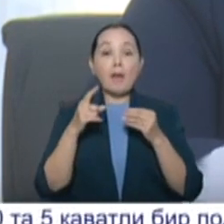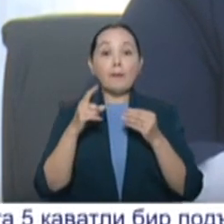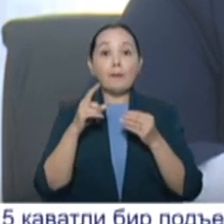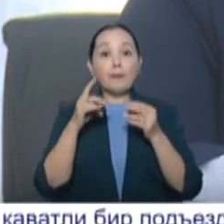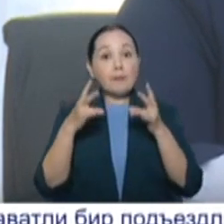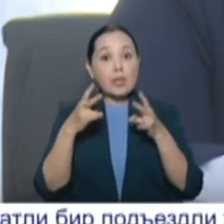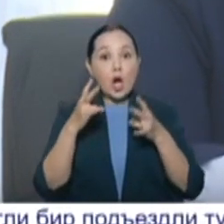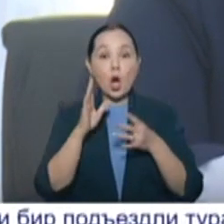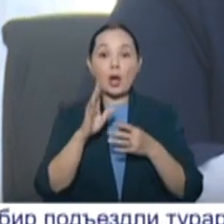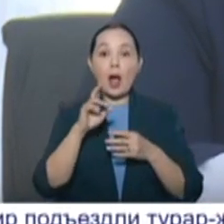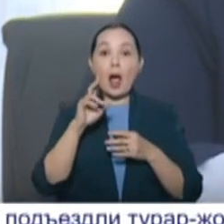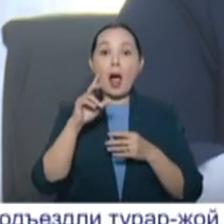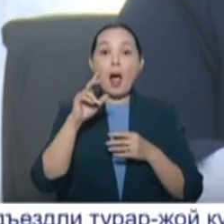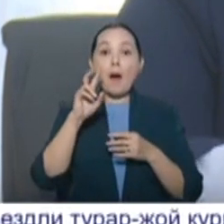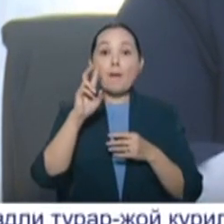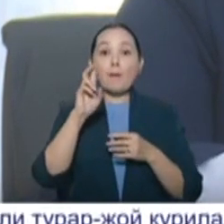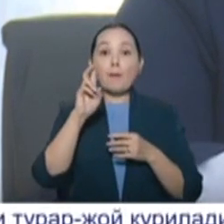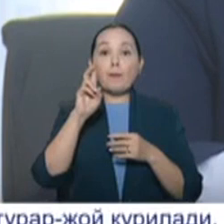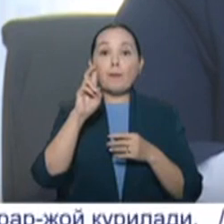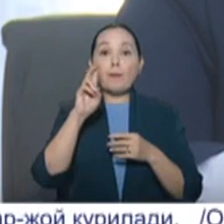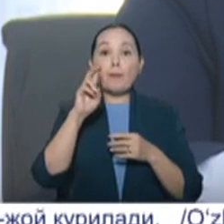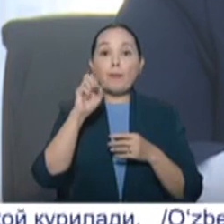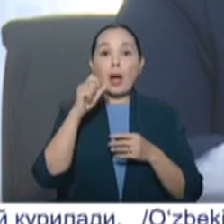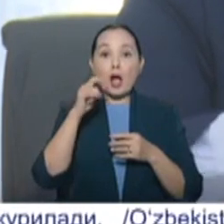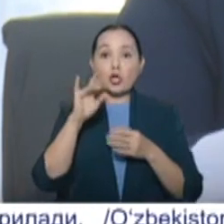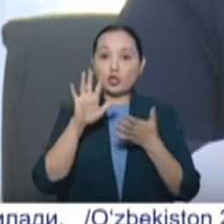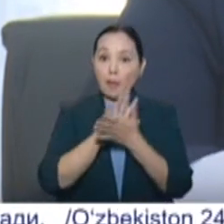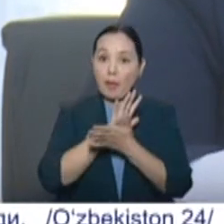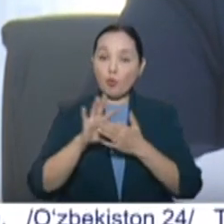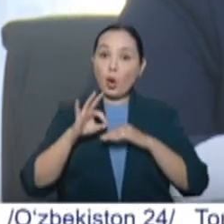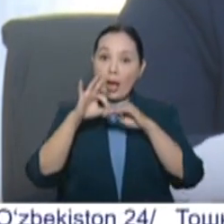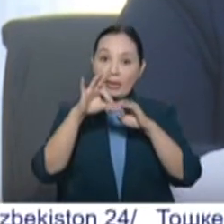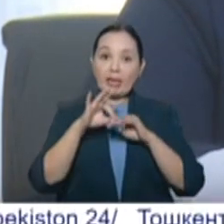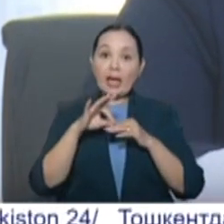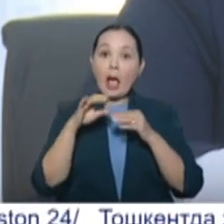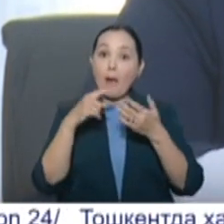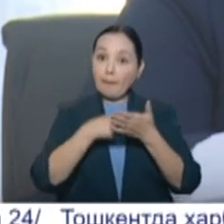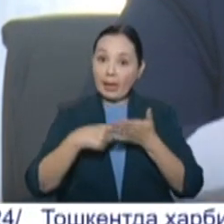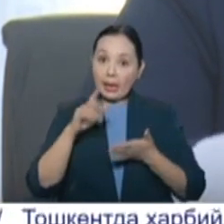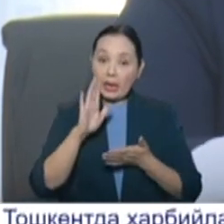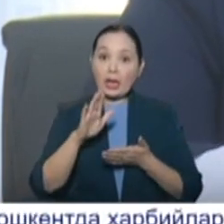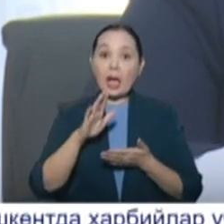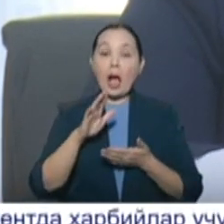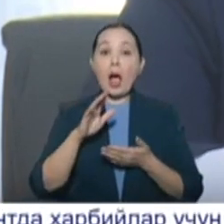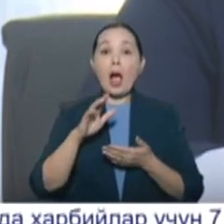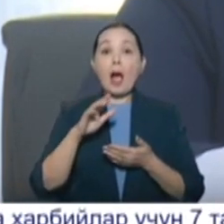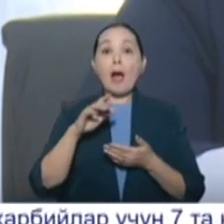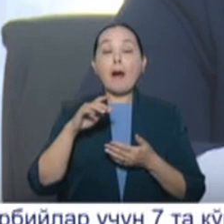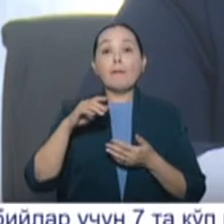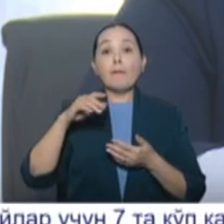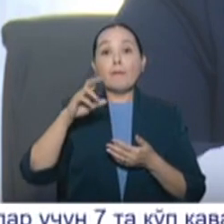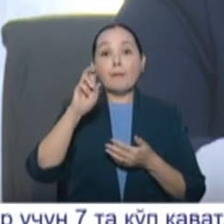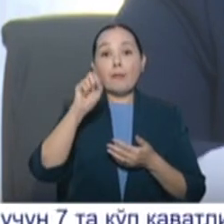bo'yicha bagajni bepul etish olib ketish tarifi belgilanadi, bagaj tarifi belgilanadi